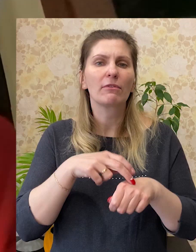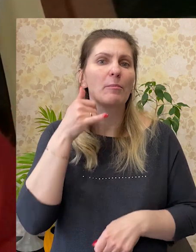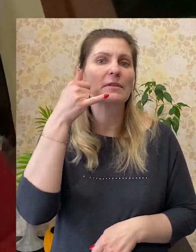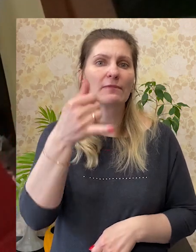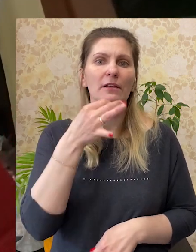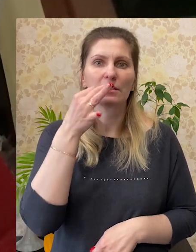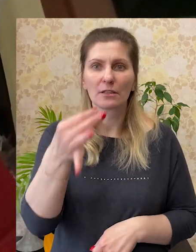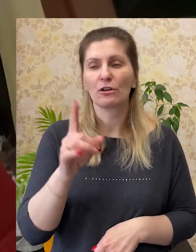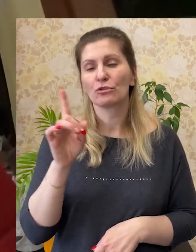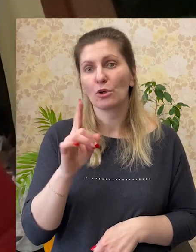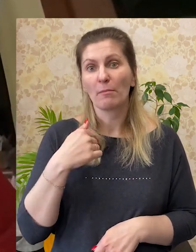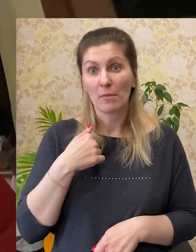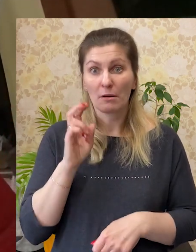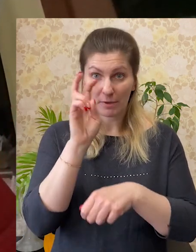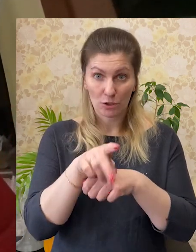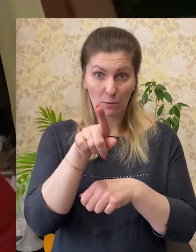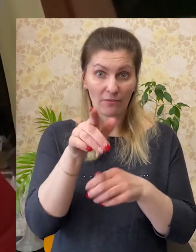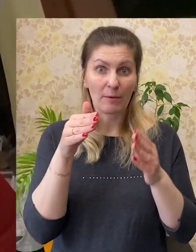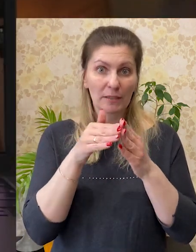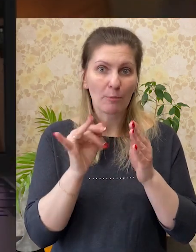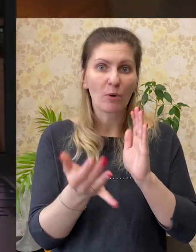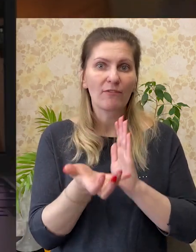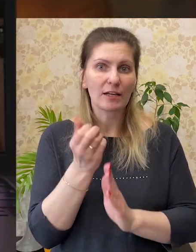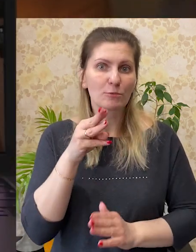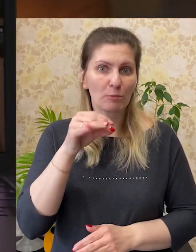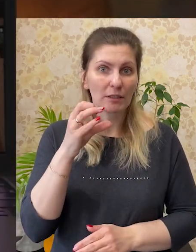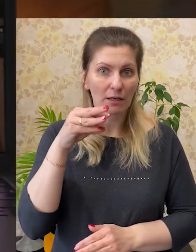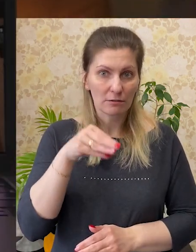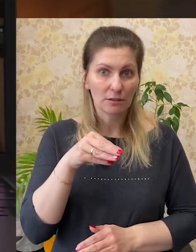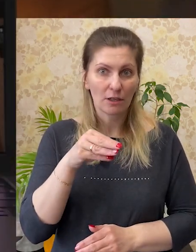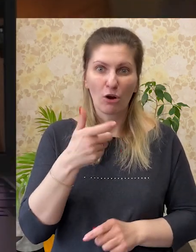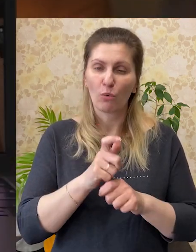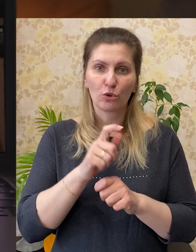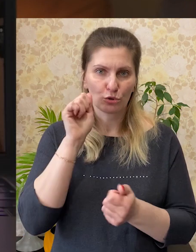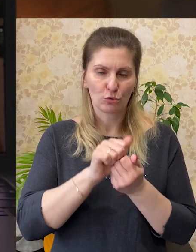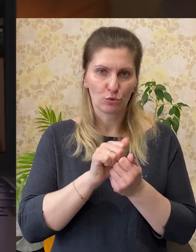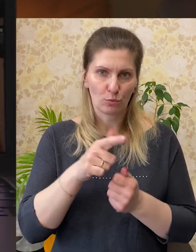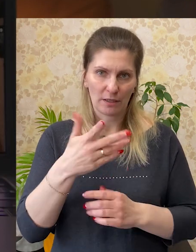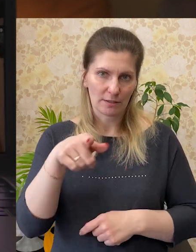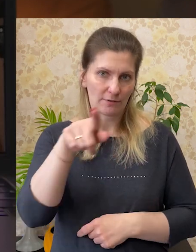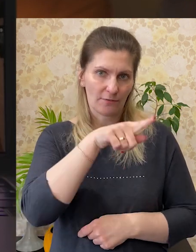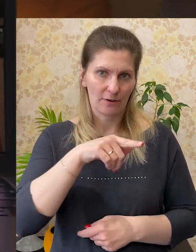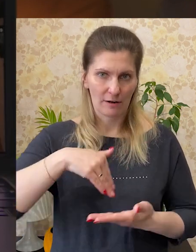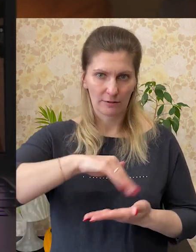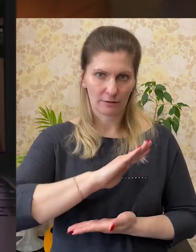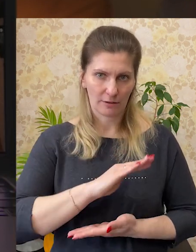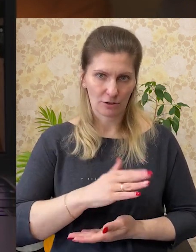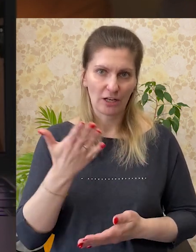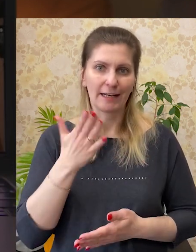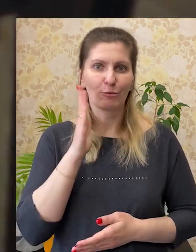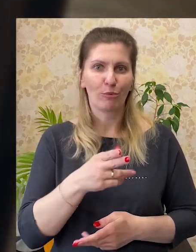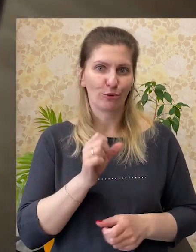звонят тебе из больницы и говорят, давайте мы возьмем у вас тест, самое идиотское будет отказаться от этого и как-то этому препятствовать.